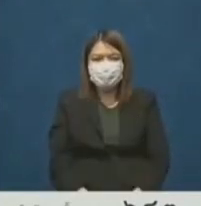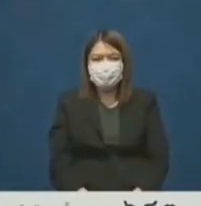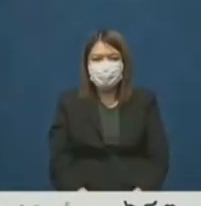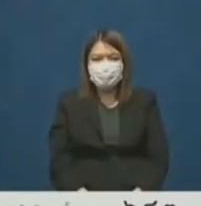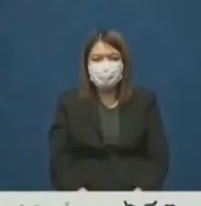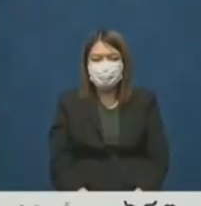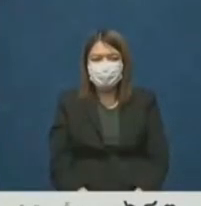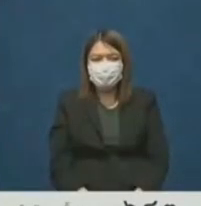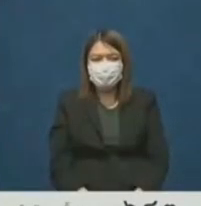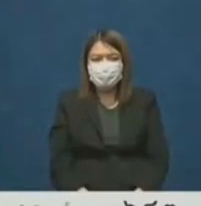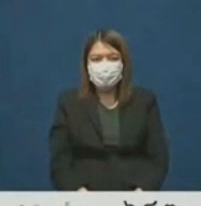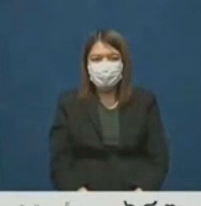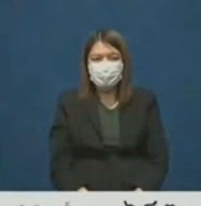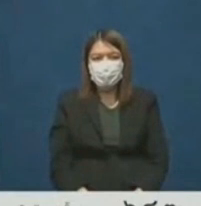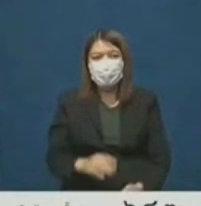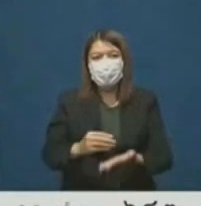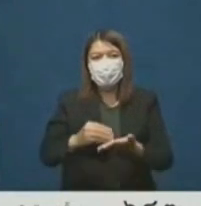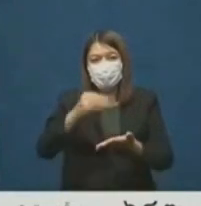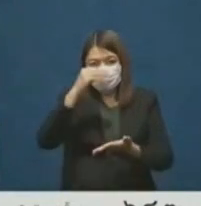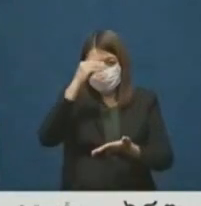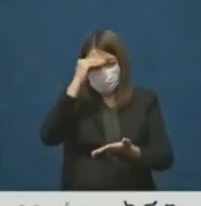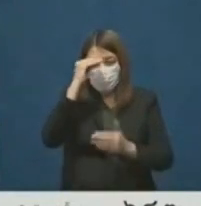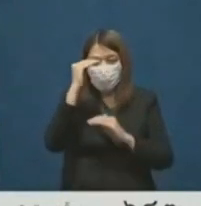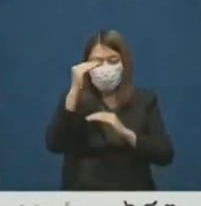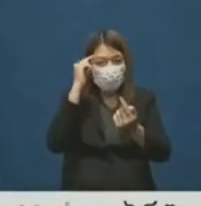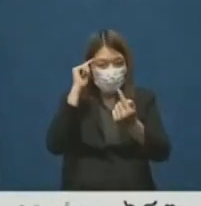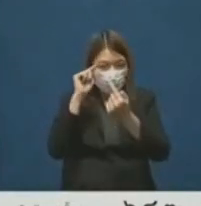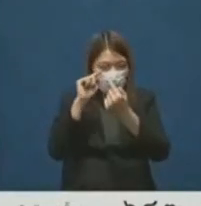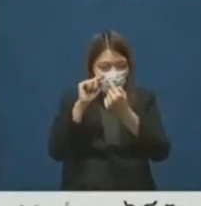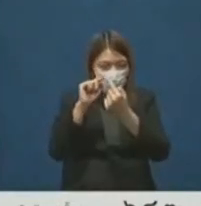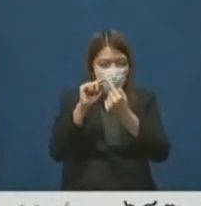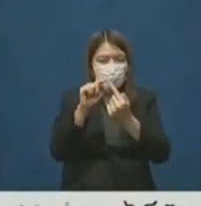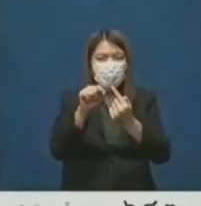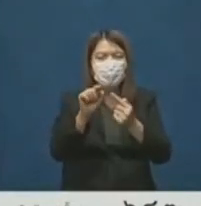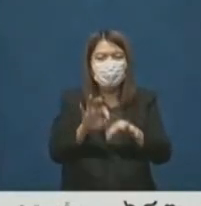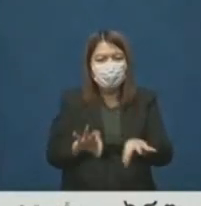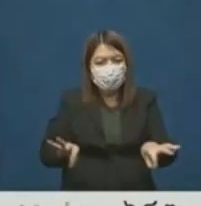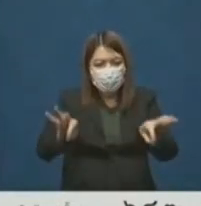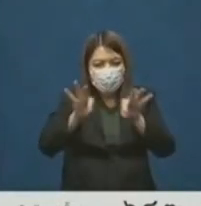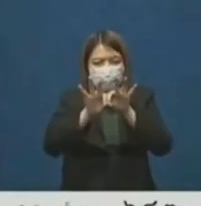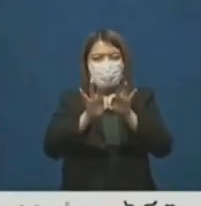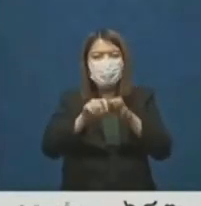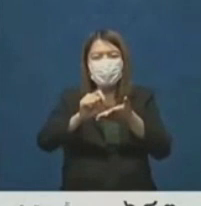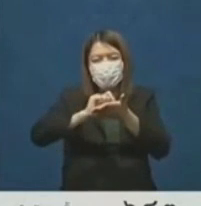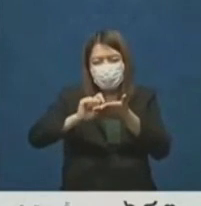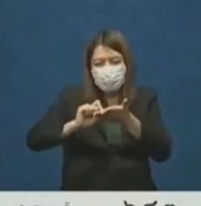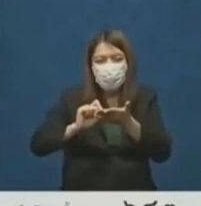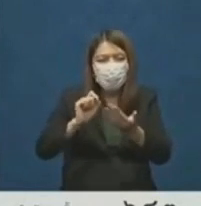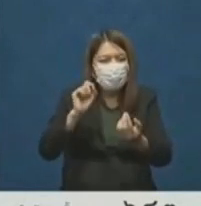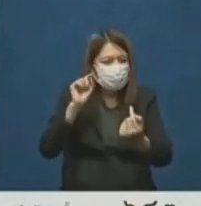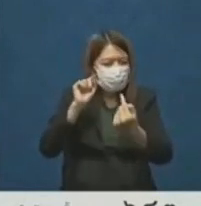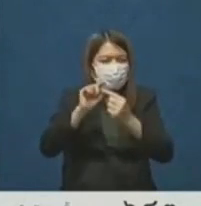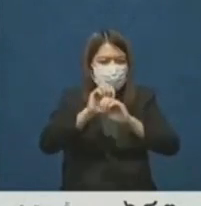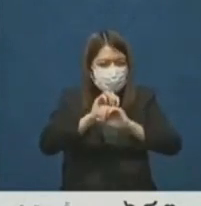านครับท่านประธานครับผมคิดว่าการศึกษาเนี่ยการกำหนดวัตถุประสงค์และเป้าหมายเนี่ยจะมีความจำเป็นที่จะต้อง